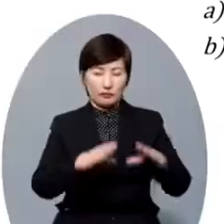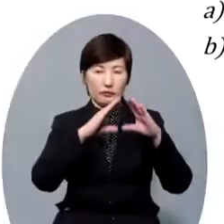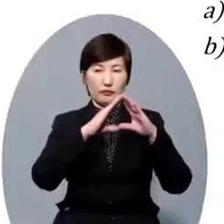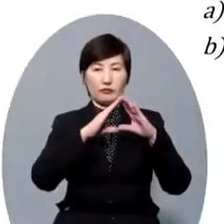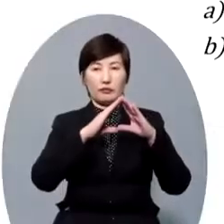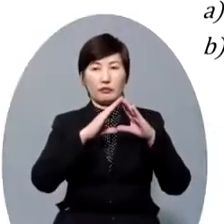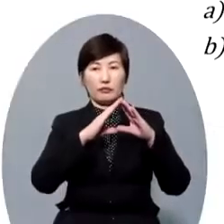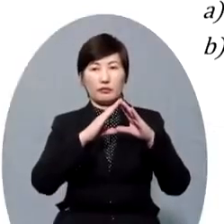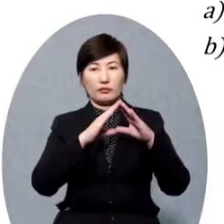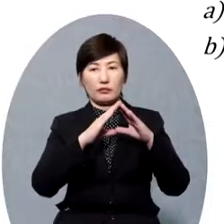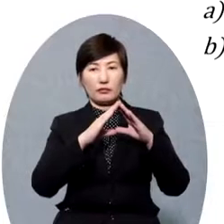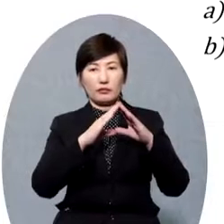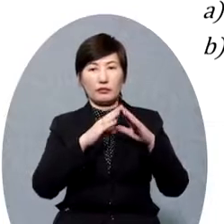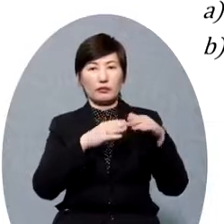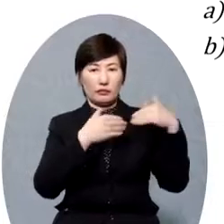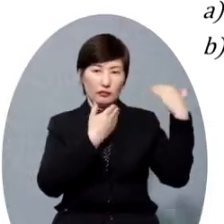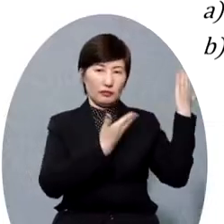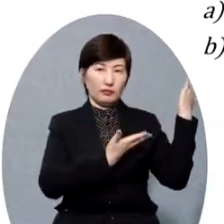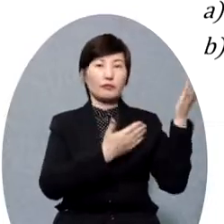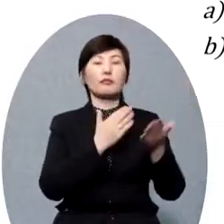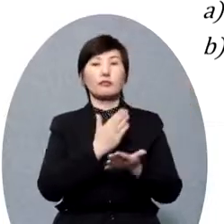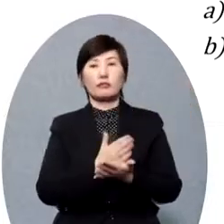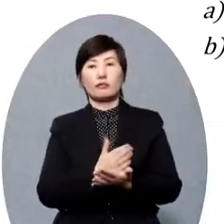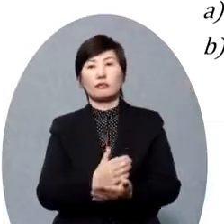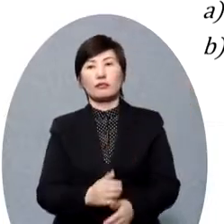За баттал. Шулууны